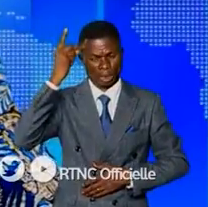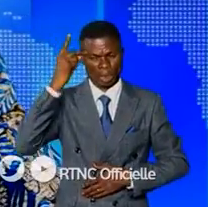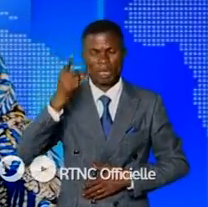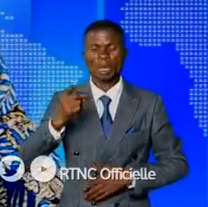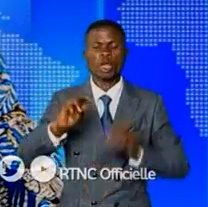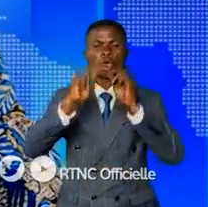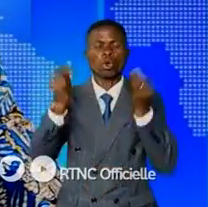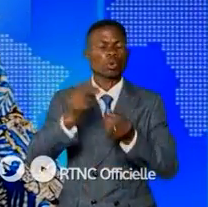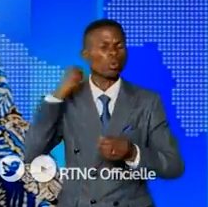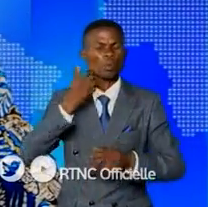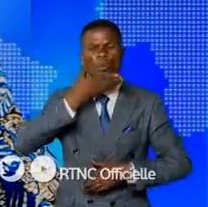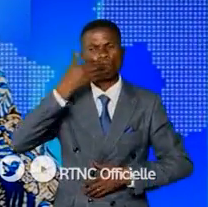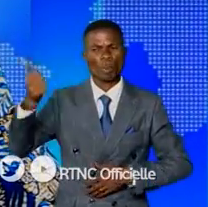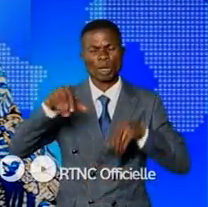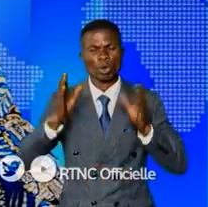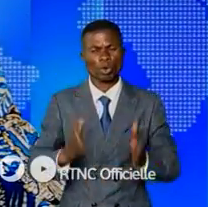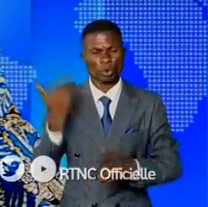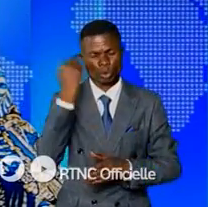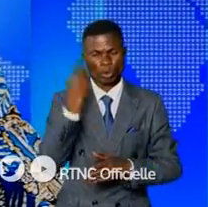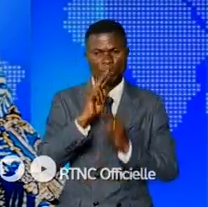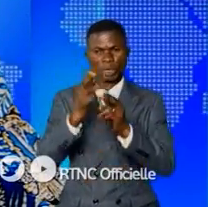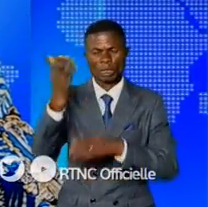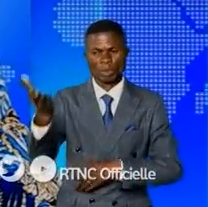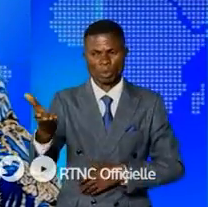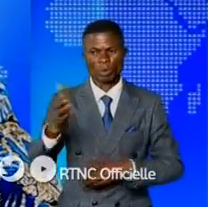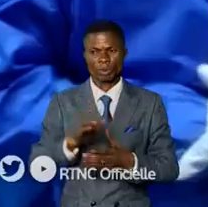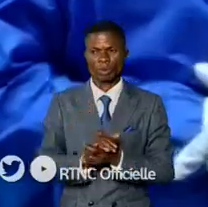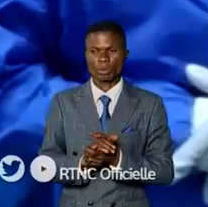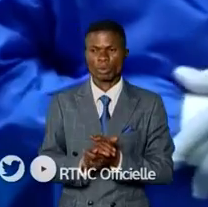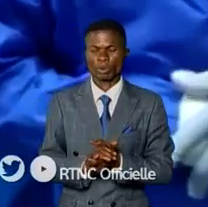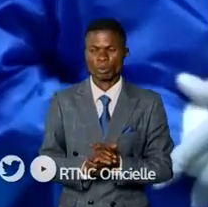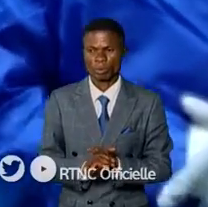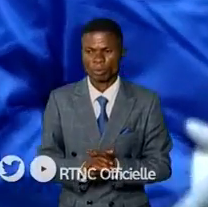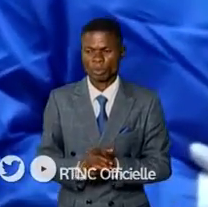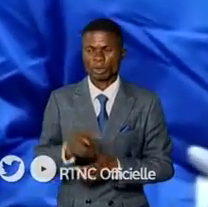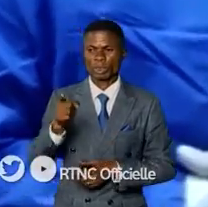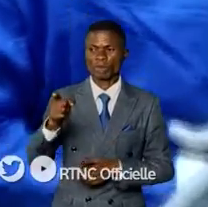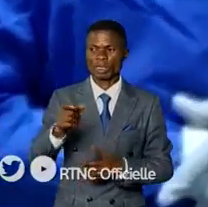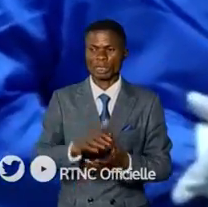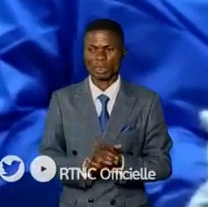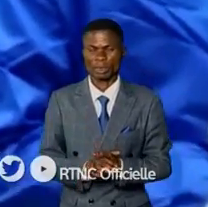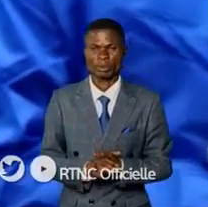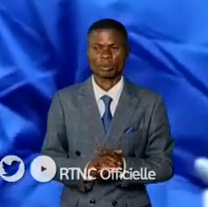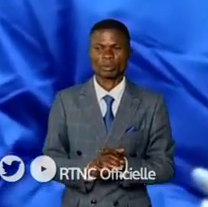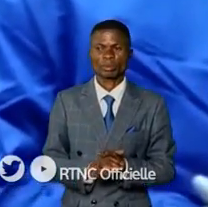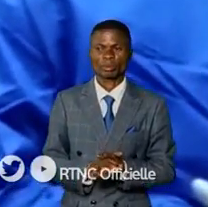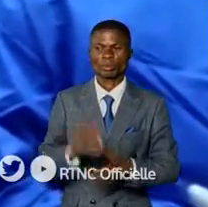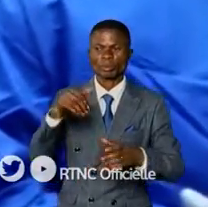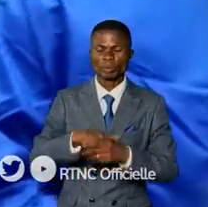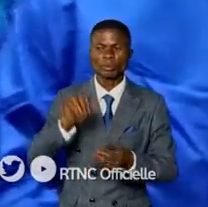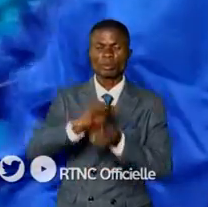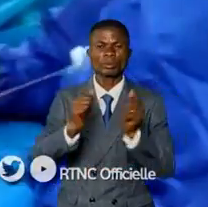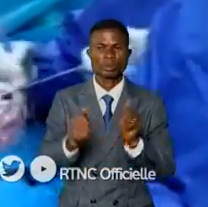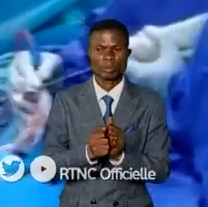brillante équipe de médecins congolais. Cédric Kinina nous en dit long. Ça peut se comprendre à travers cette